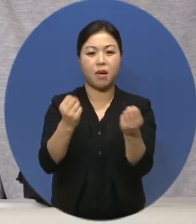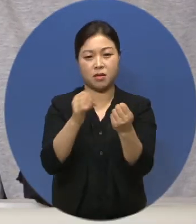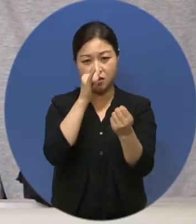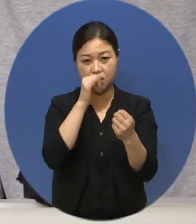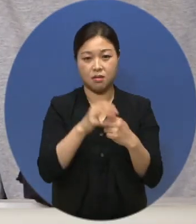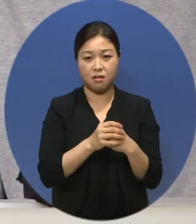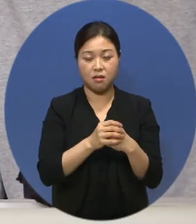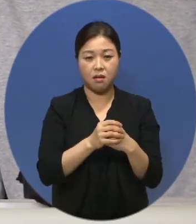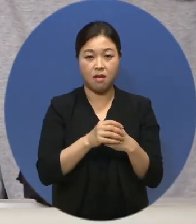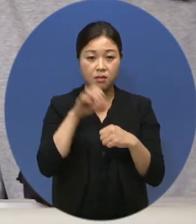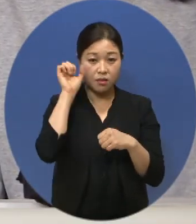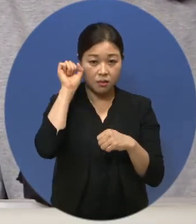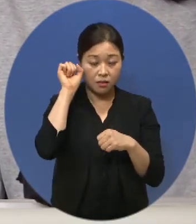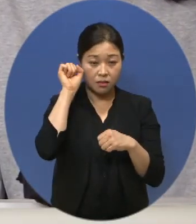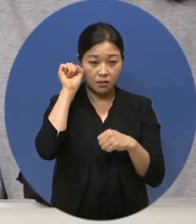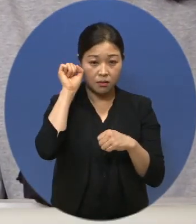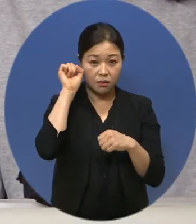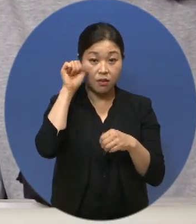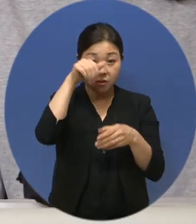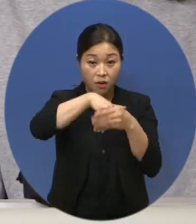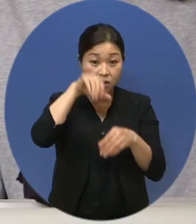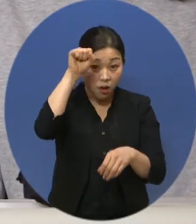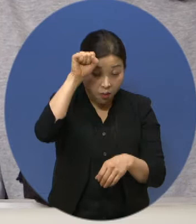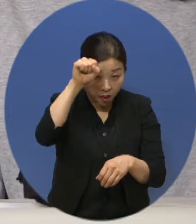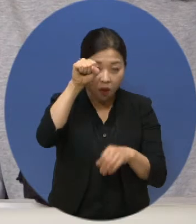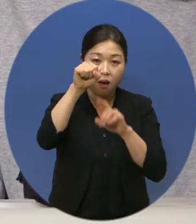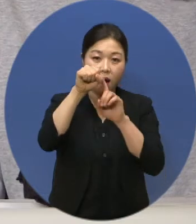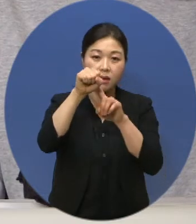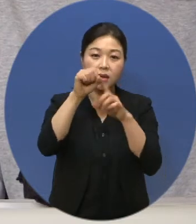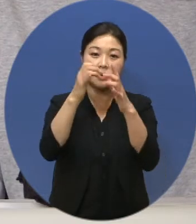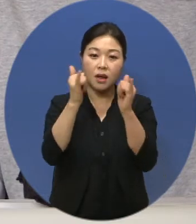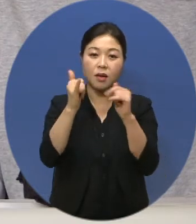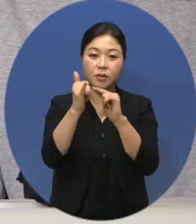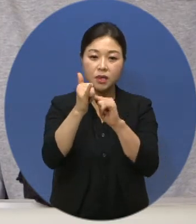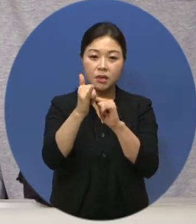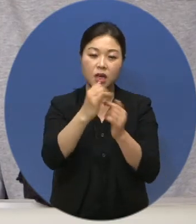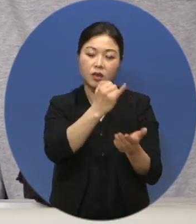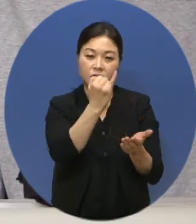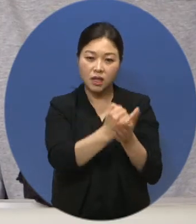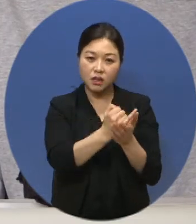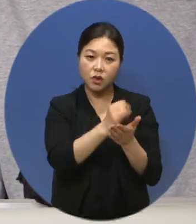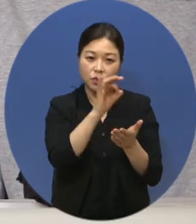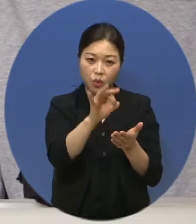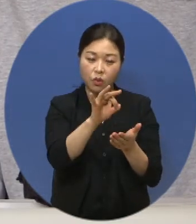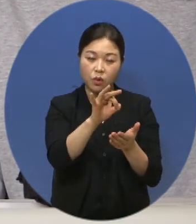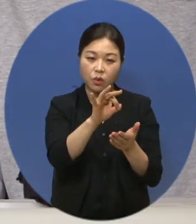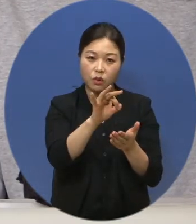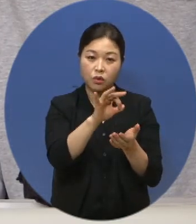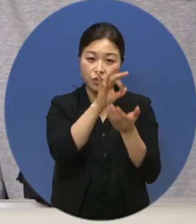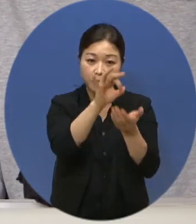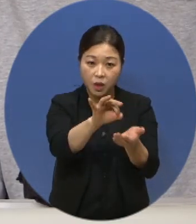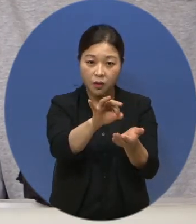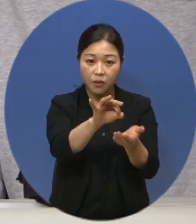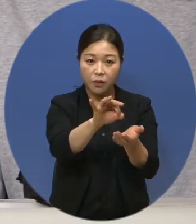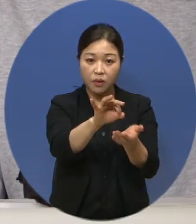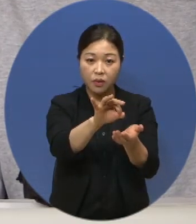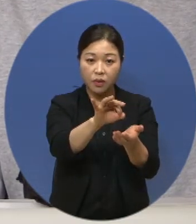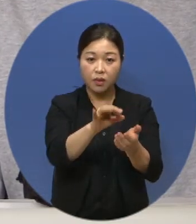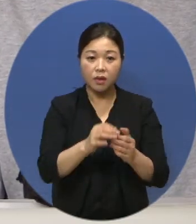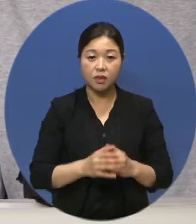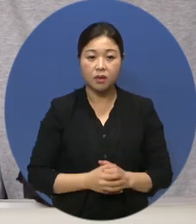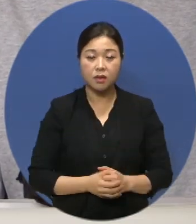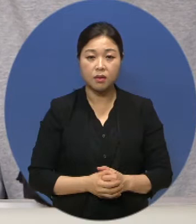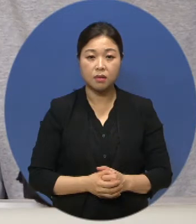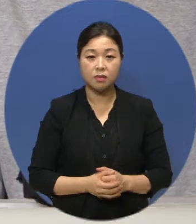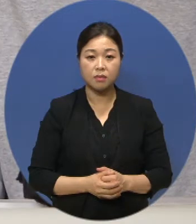선거운동원들의 수당을 최저시급으로 맞춰주게 되면 법적으로 이제